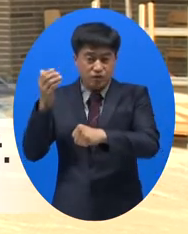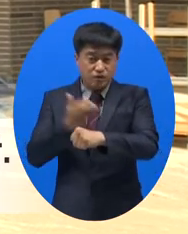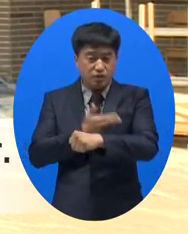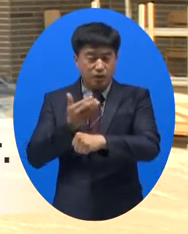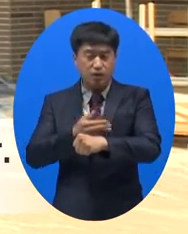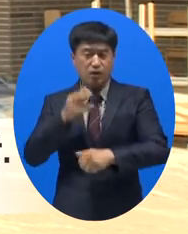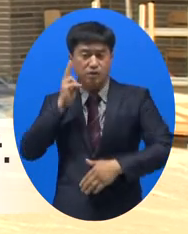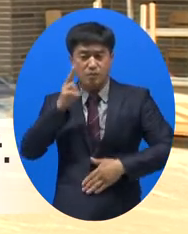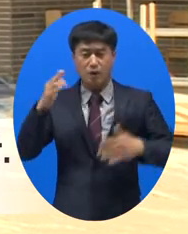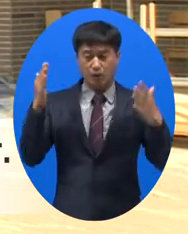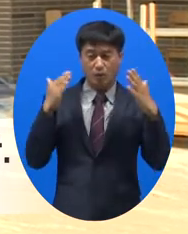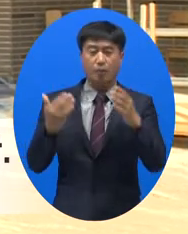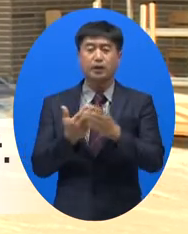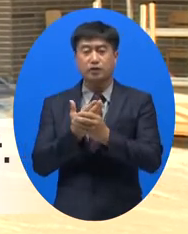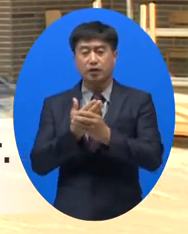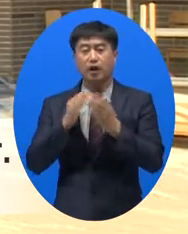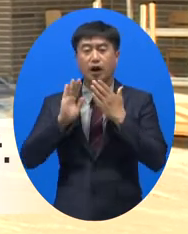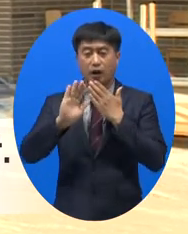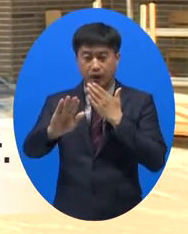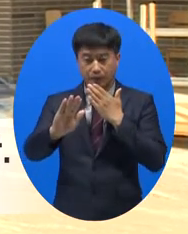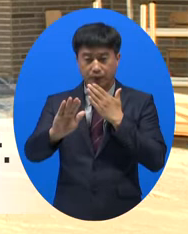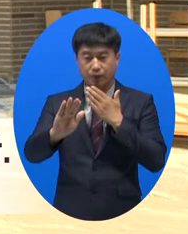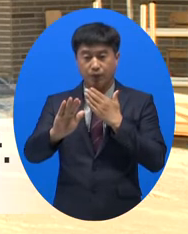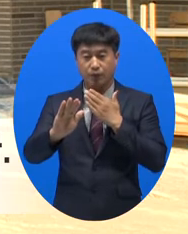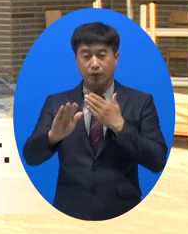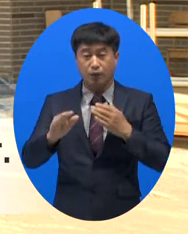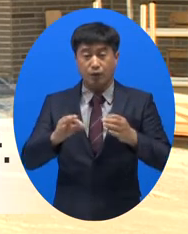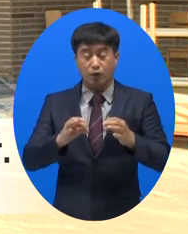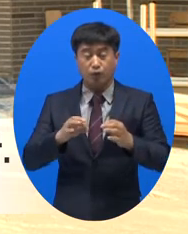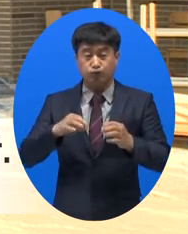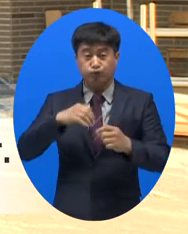집중호우나 폭염 현상이 발생하고 있습니다. 앞으로